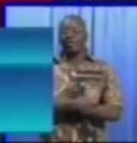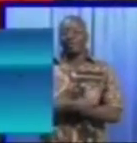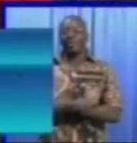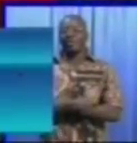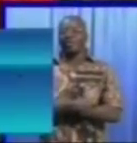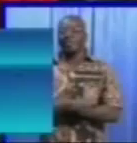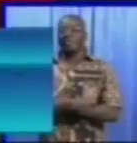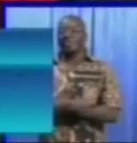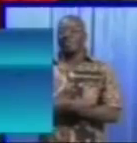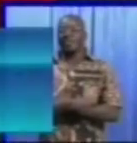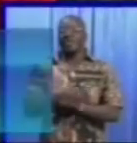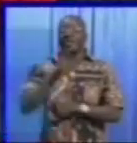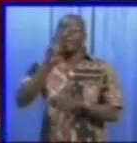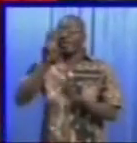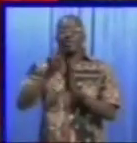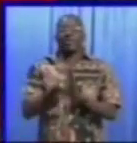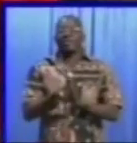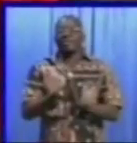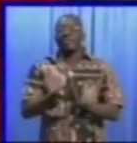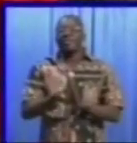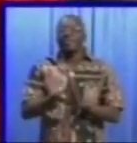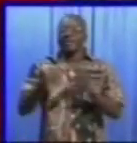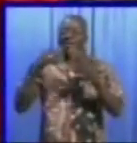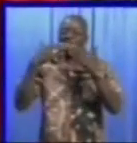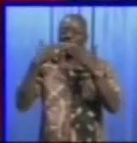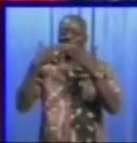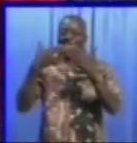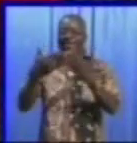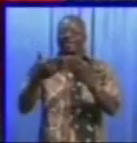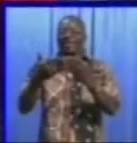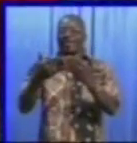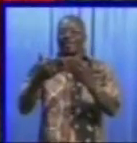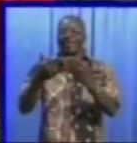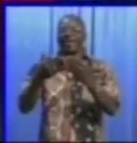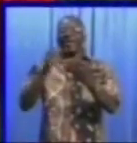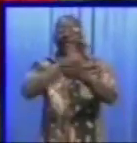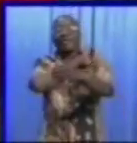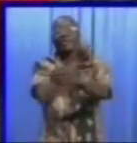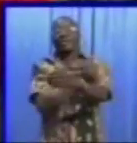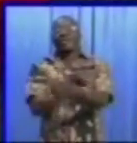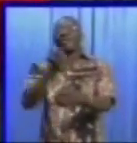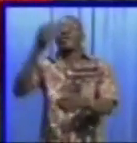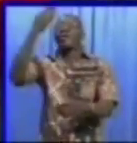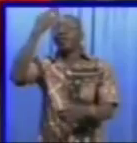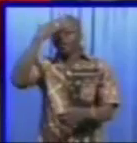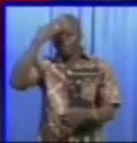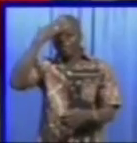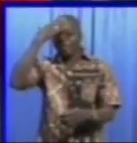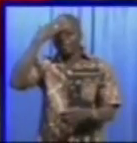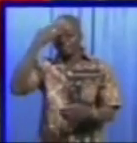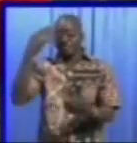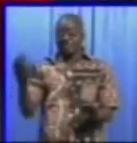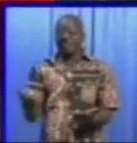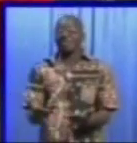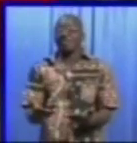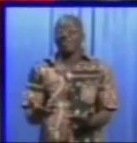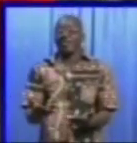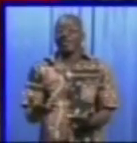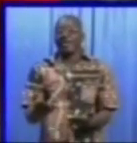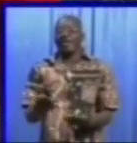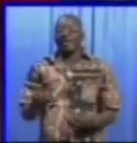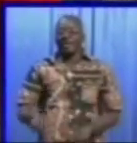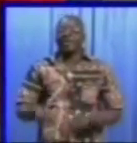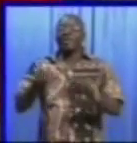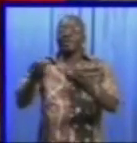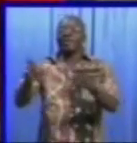mémorable. Vraiment, je remercie les autorités qui ont reconnu ce mérite. Et je dédie